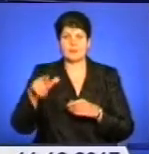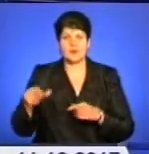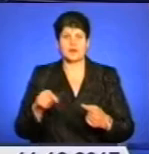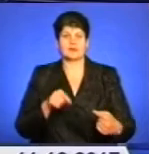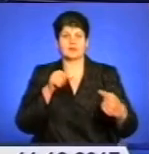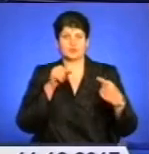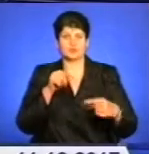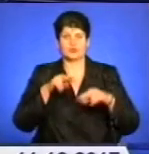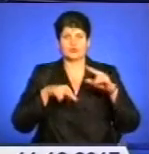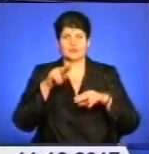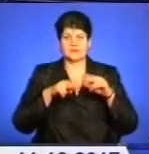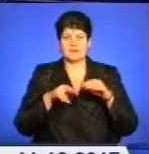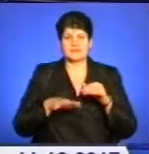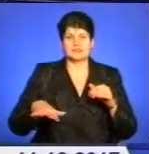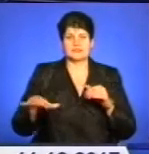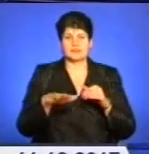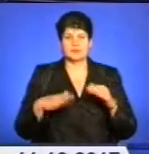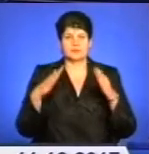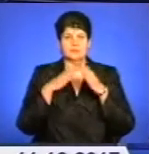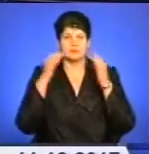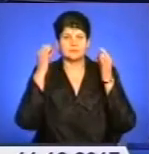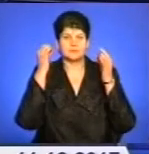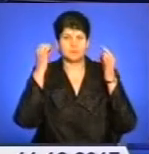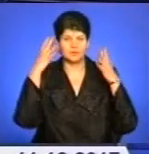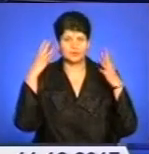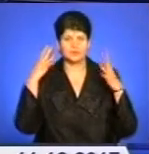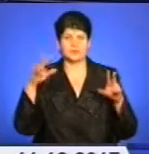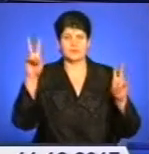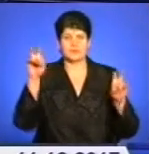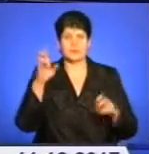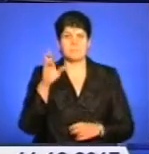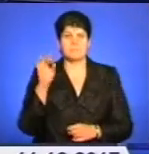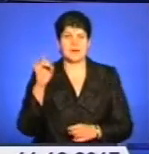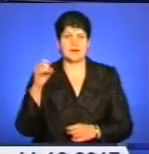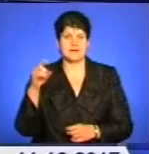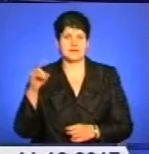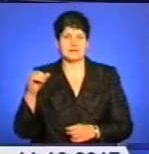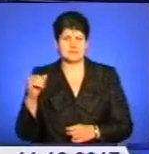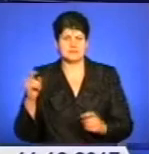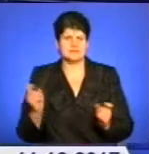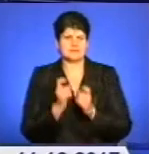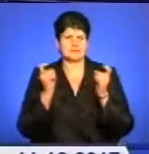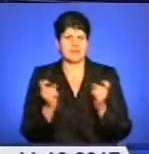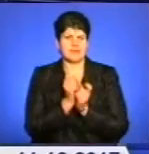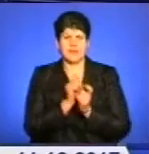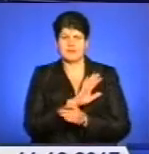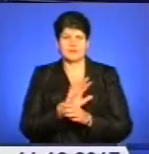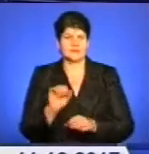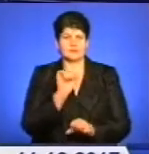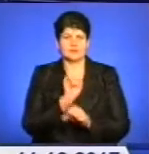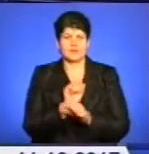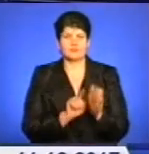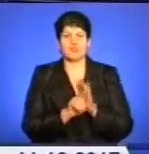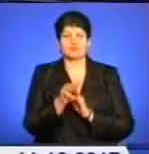протестують проти будівництва на території Палацу культури «Березіль». Нагадаю, скандали навколо забудови не вщухають від початку